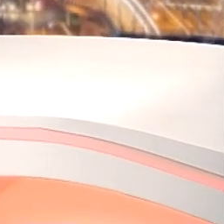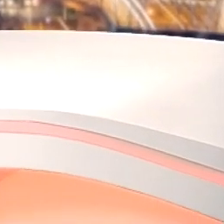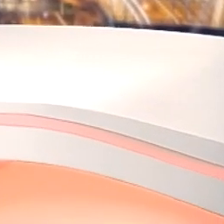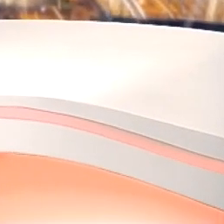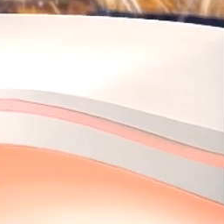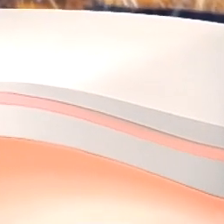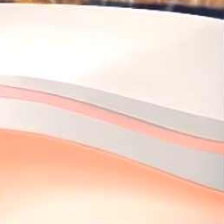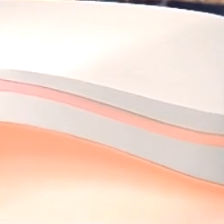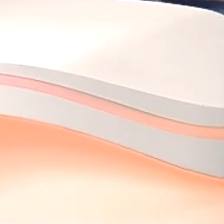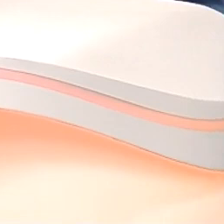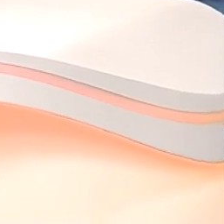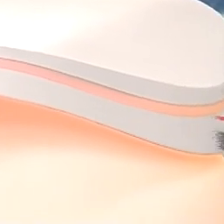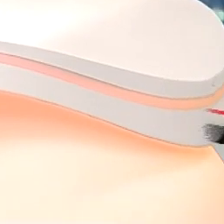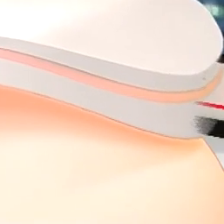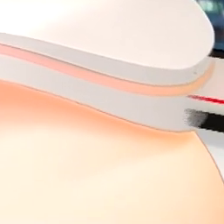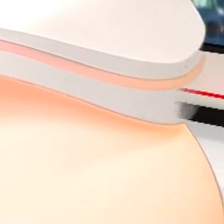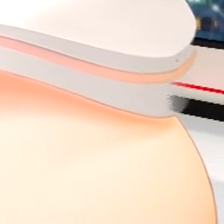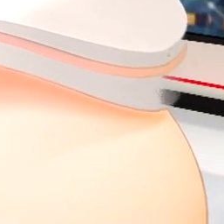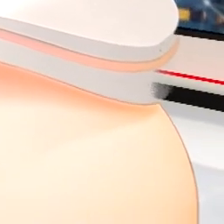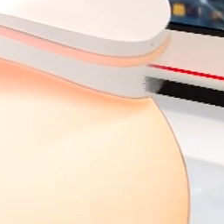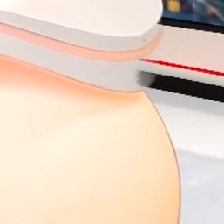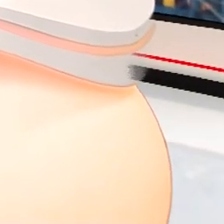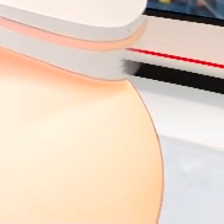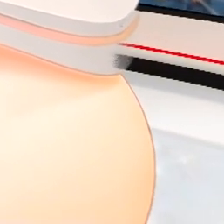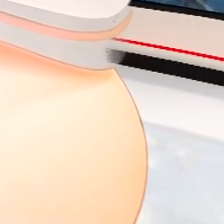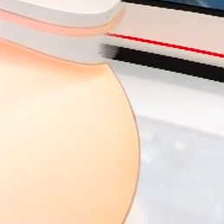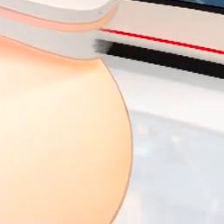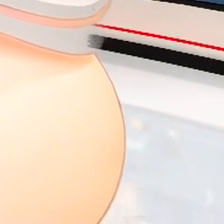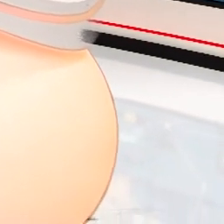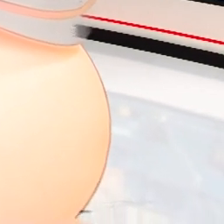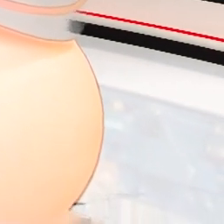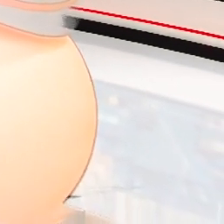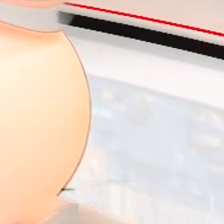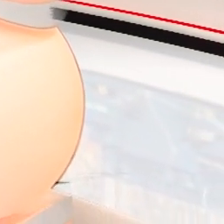Doamnelor și domnilor, jurnalul se încheie aici. Eu vă mulțumesc pentru atenție. Aveți grijă de voi!